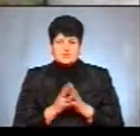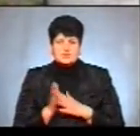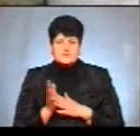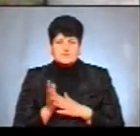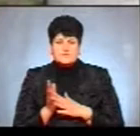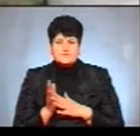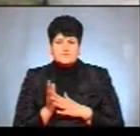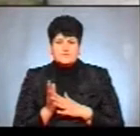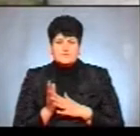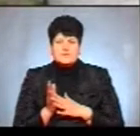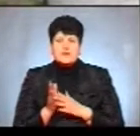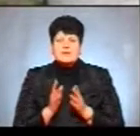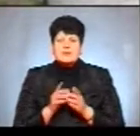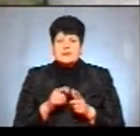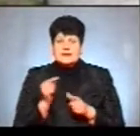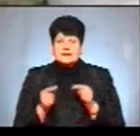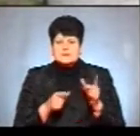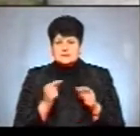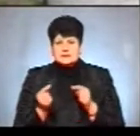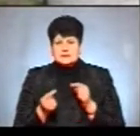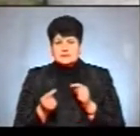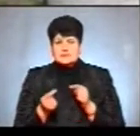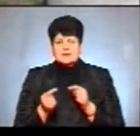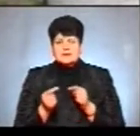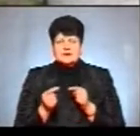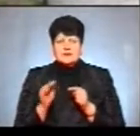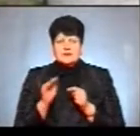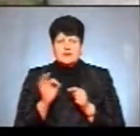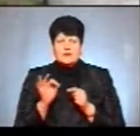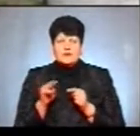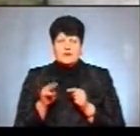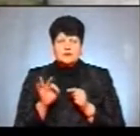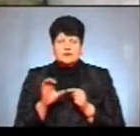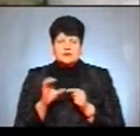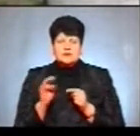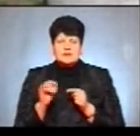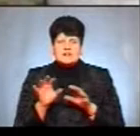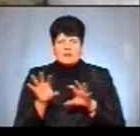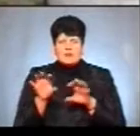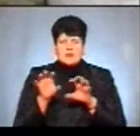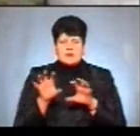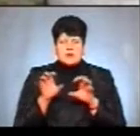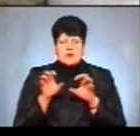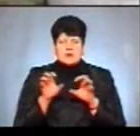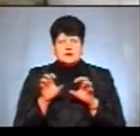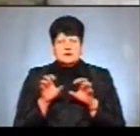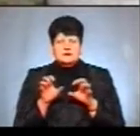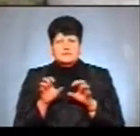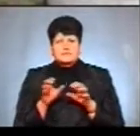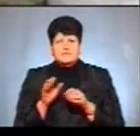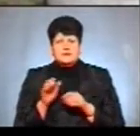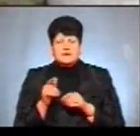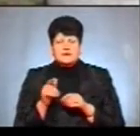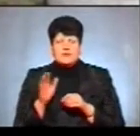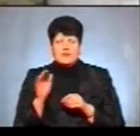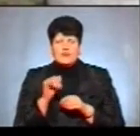особин. Листки відповідають за такий процес, як фотосинтез, тобто вбирання вуглекислого газу, виділяння кисню,